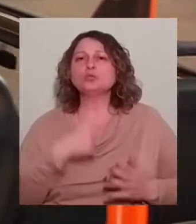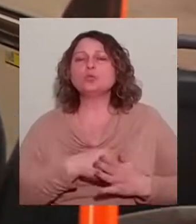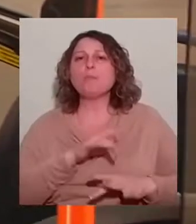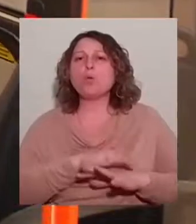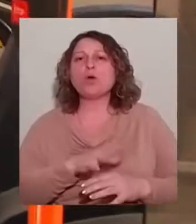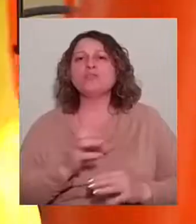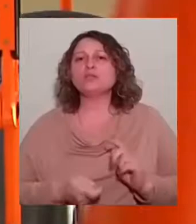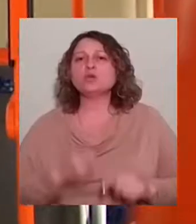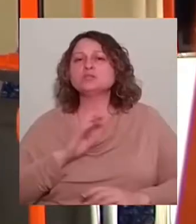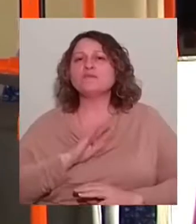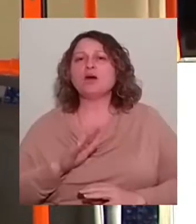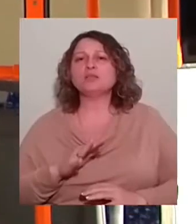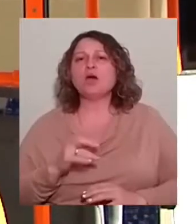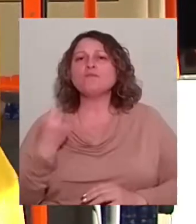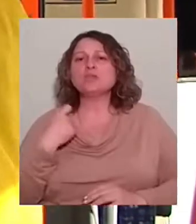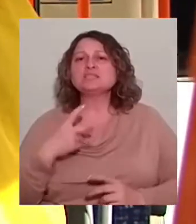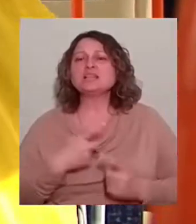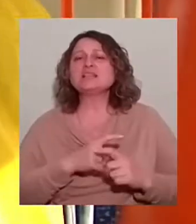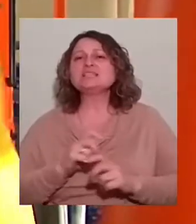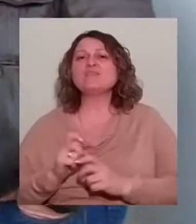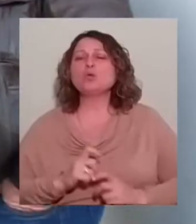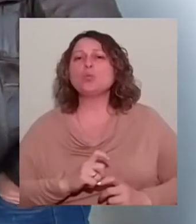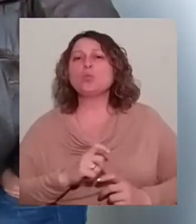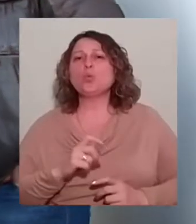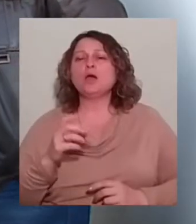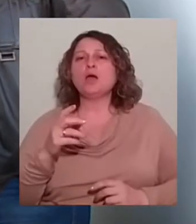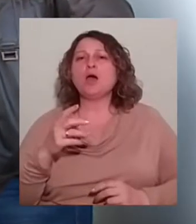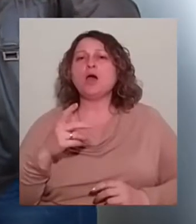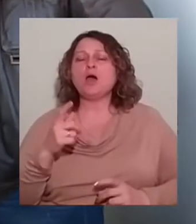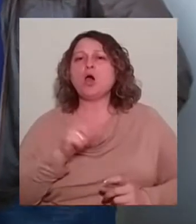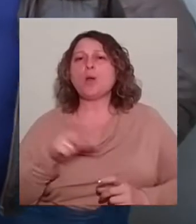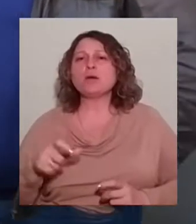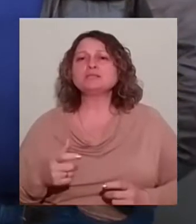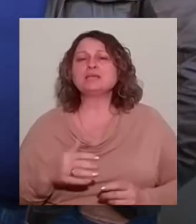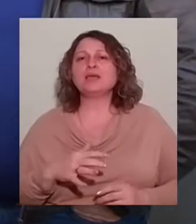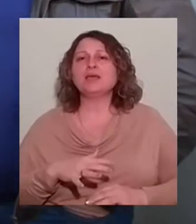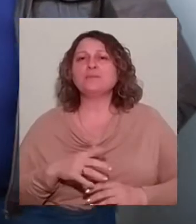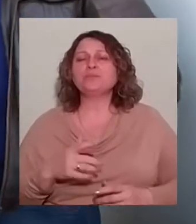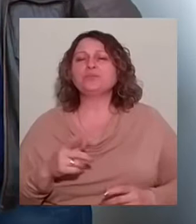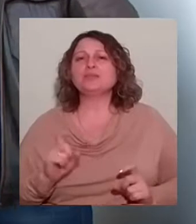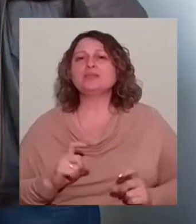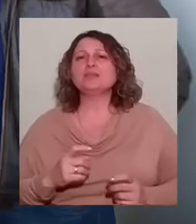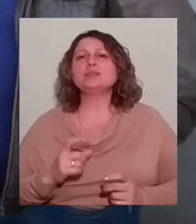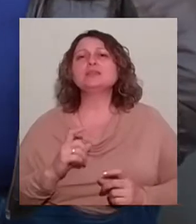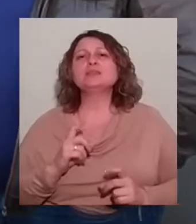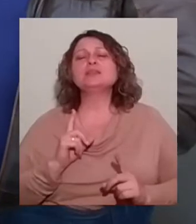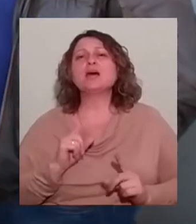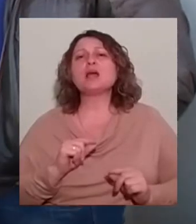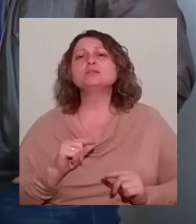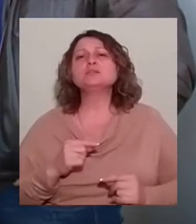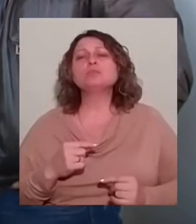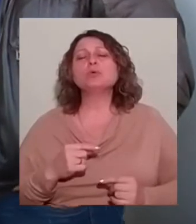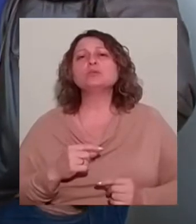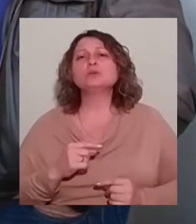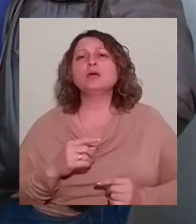В Одесі дезінфікують громадський транспорт. Проводиться во время пересменки, тобто це в обід,